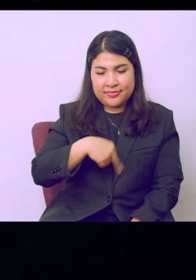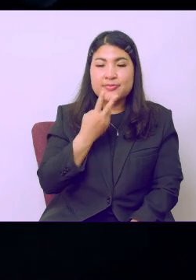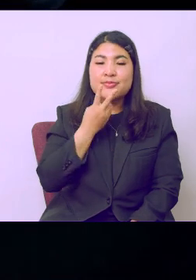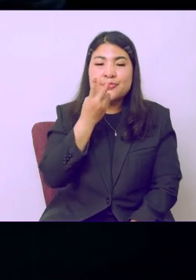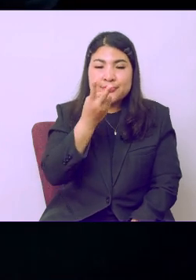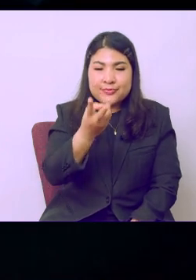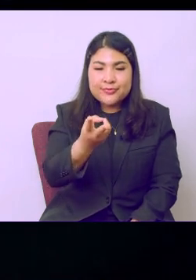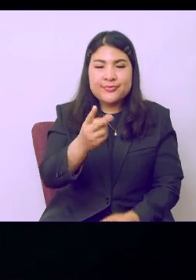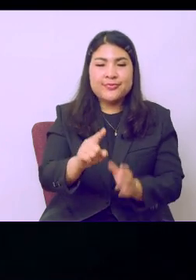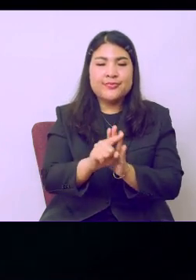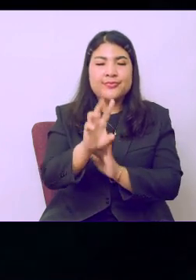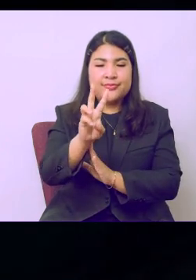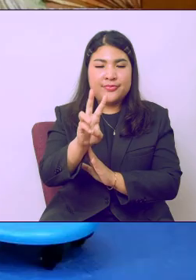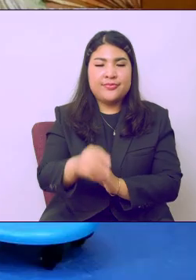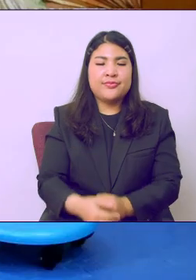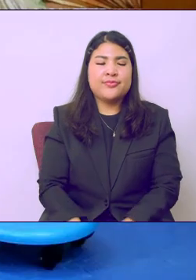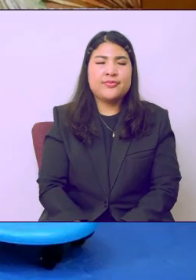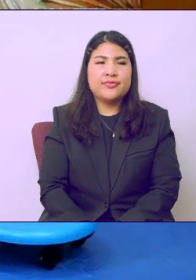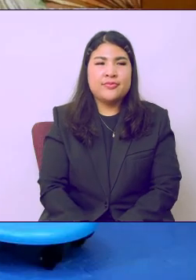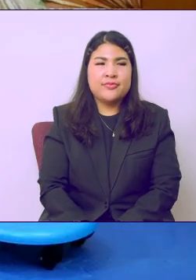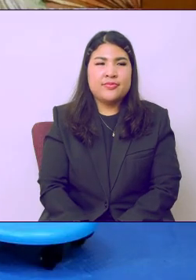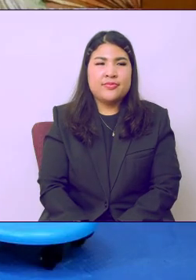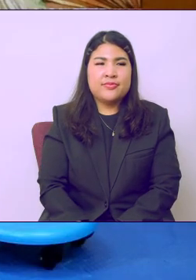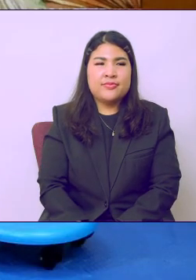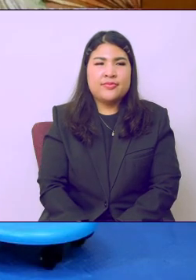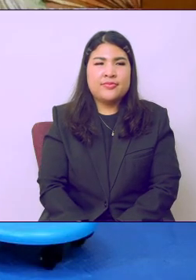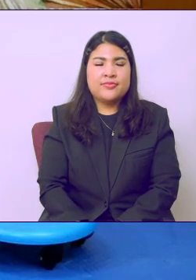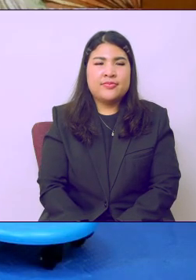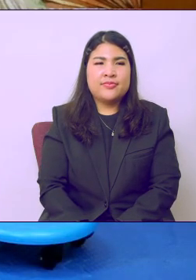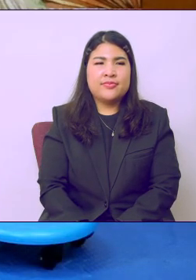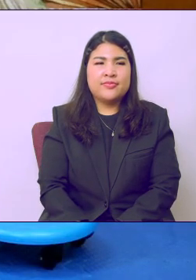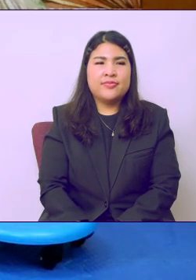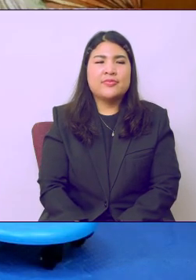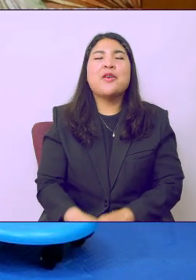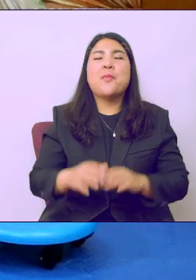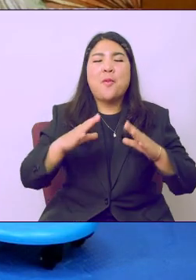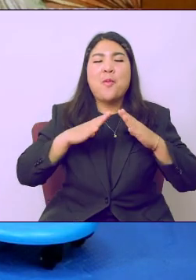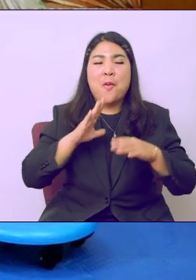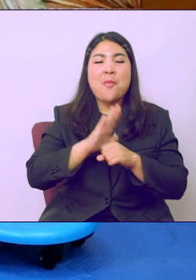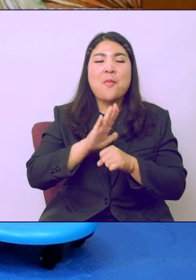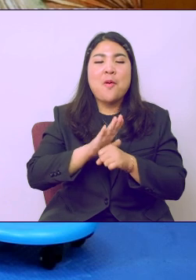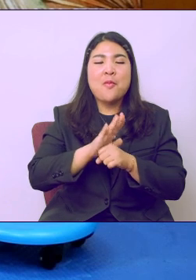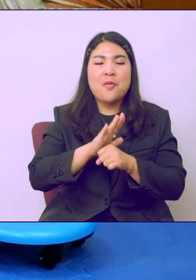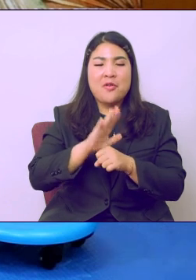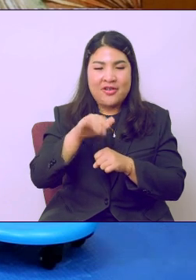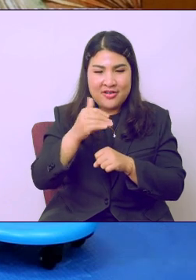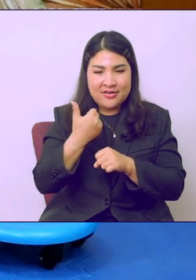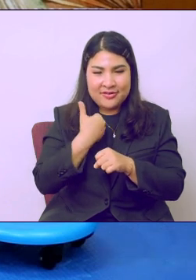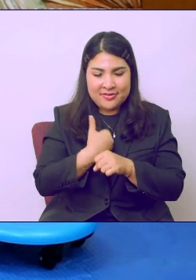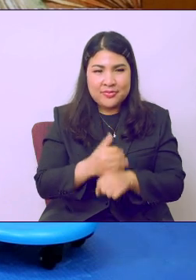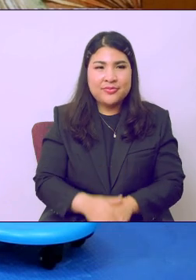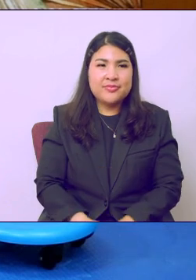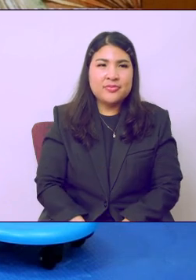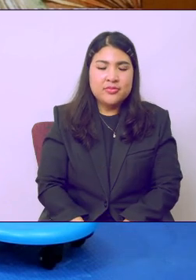อ่าดีครับหายจะออกขูกนิดเดียวๆเยวน้องแพวอ่ะพอก่อนพอก่อนอ่ะว่างๆๆๆง